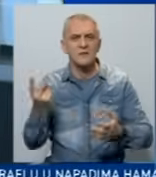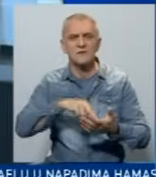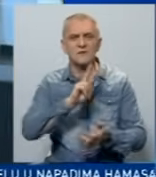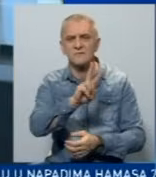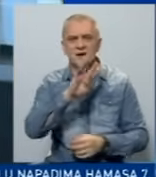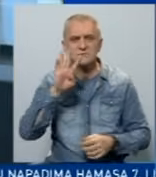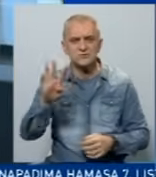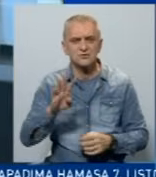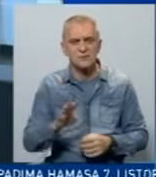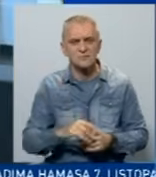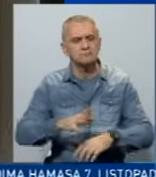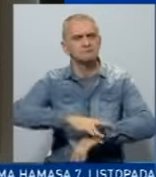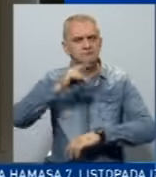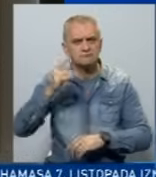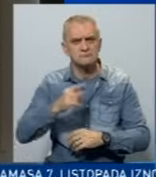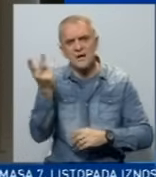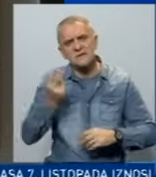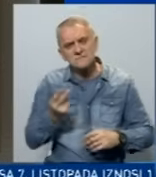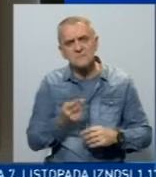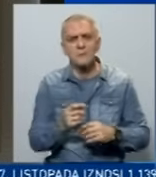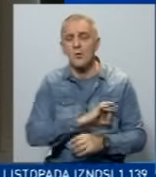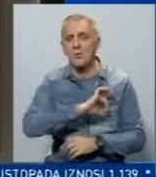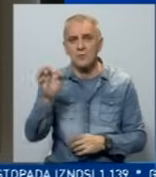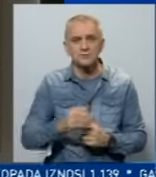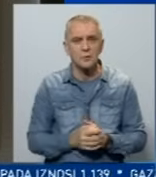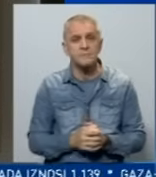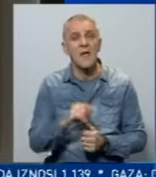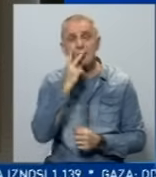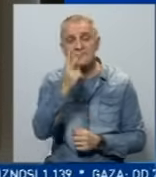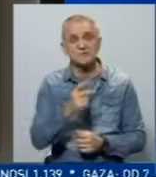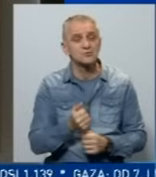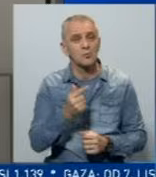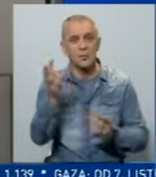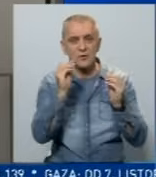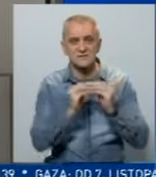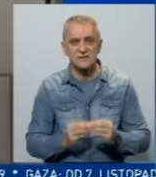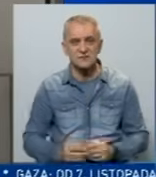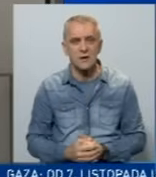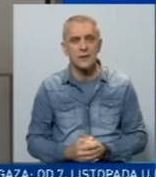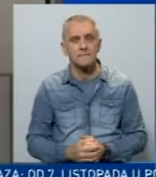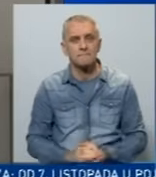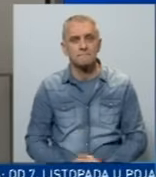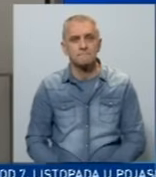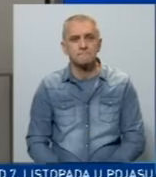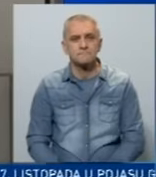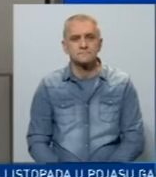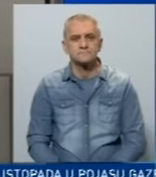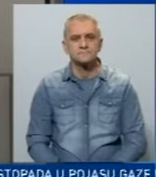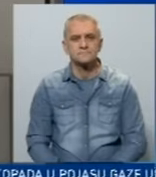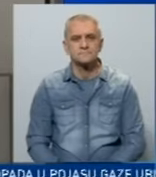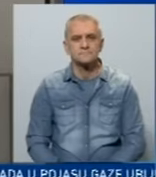olimpijada 2024, kreativno, alternativno, fantastično, a predviđeni su brojni sadržaji.